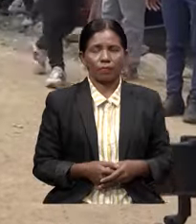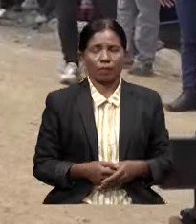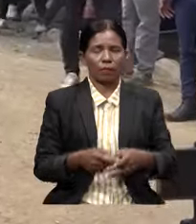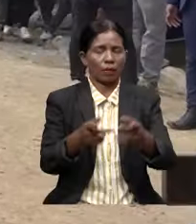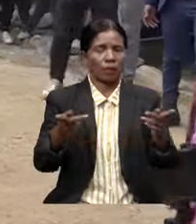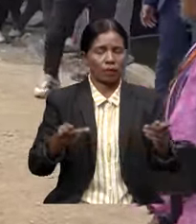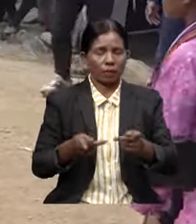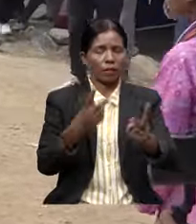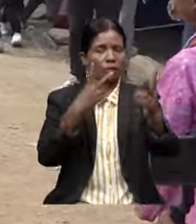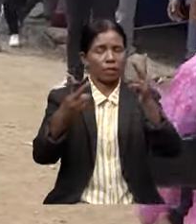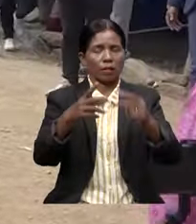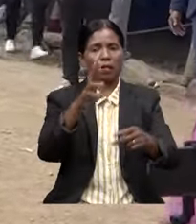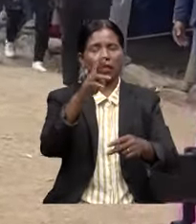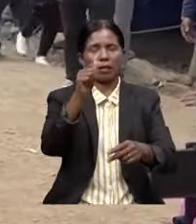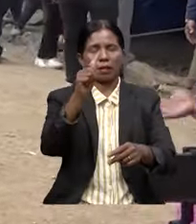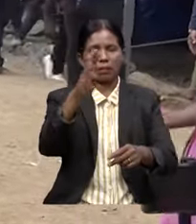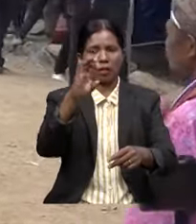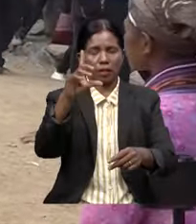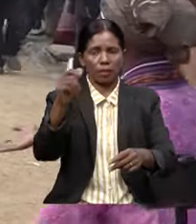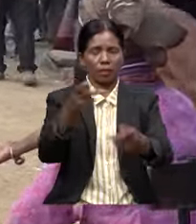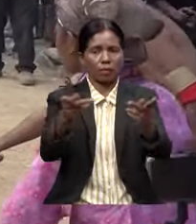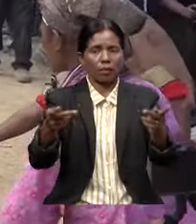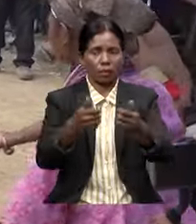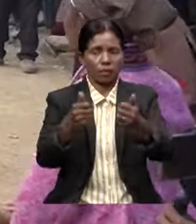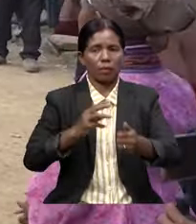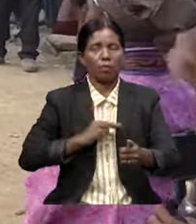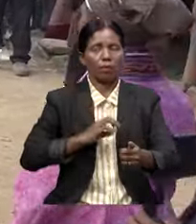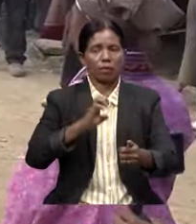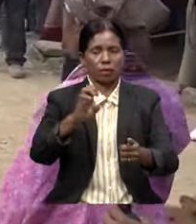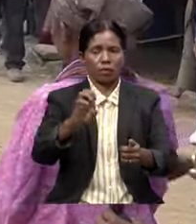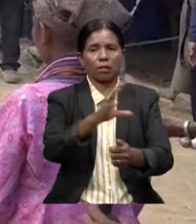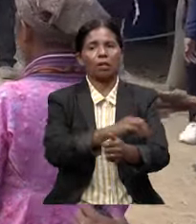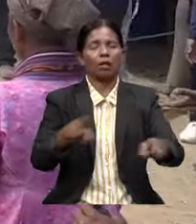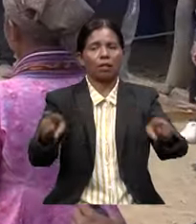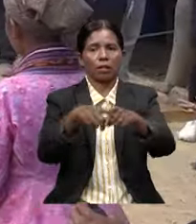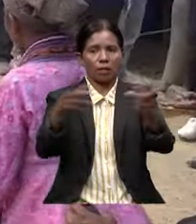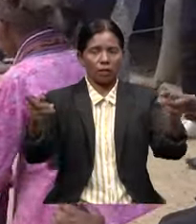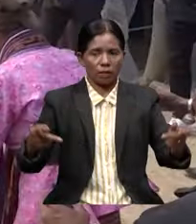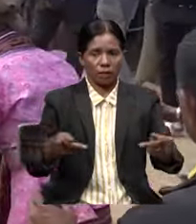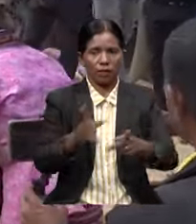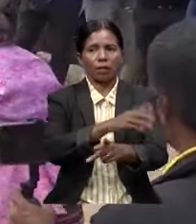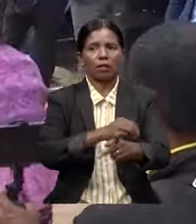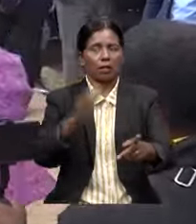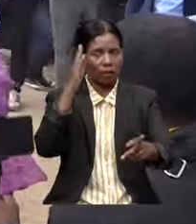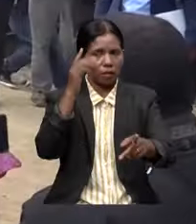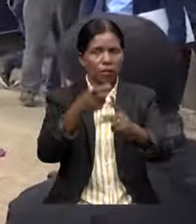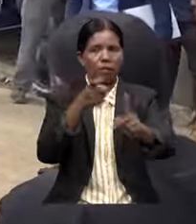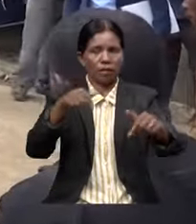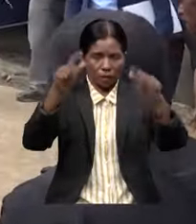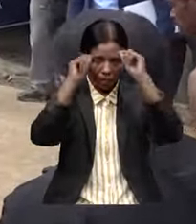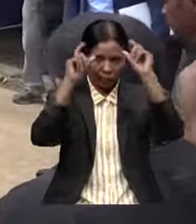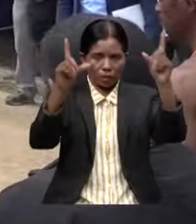Fatin Turismo Comunitario Rabilau nebe existi ia pos administrativo mau bisi munisipa Inaro nu darmos fatin turistiku nebe kunyesidu mos ia Timor